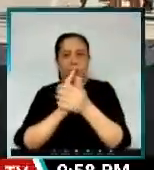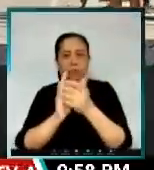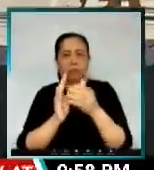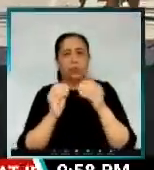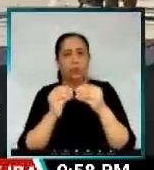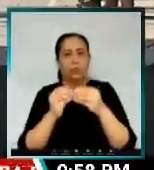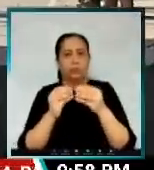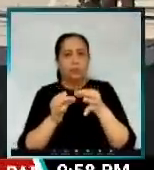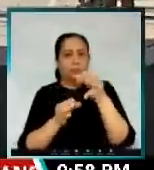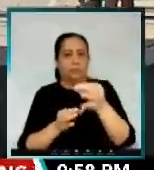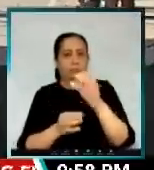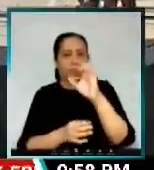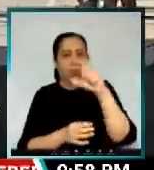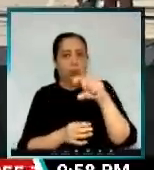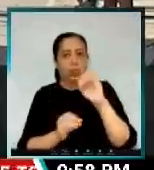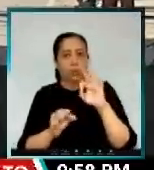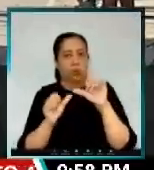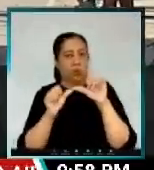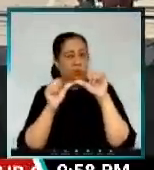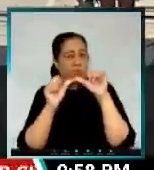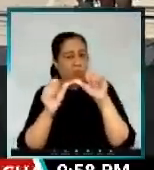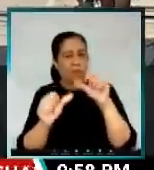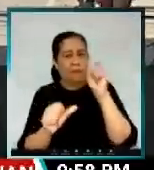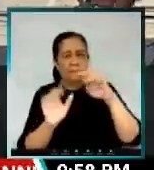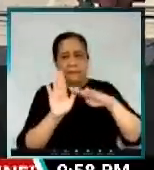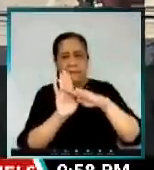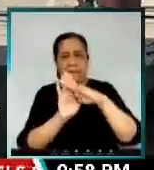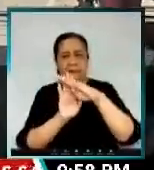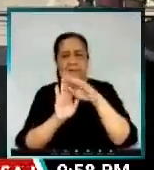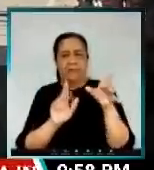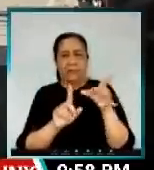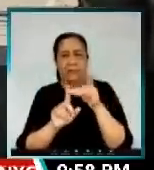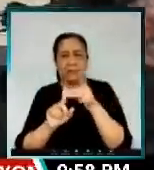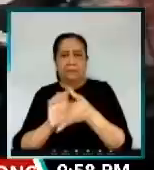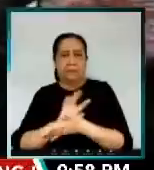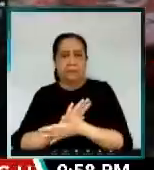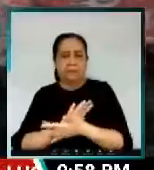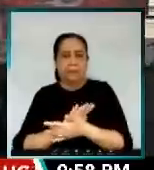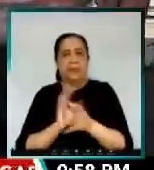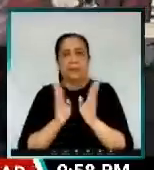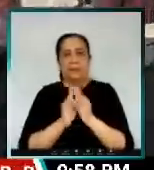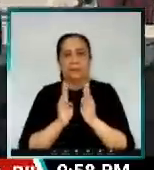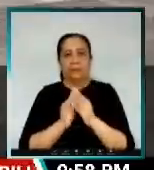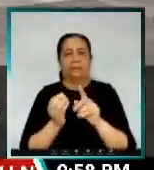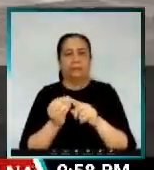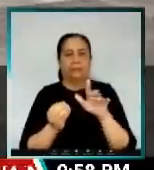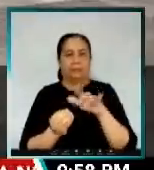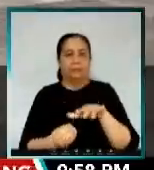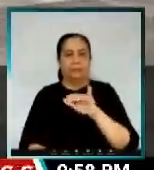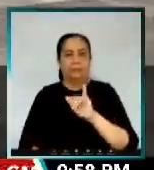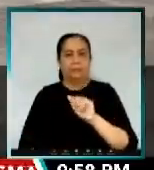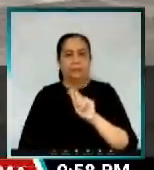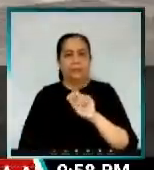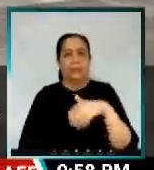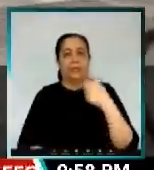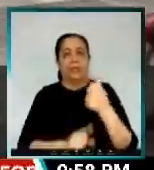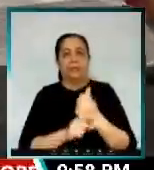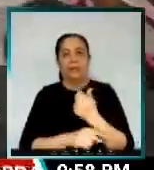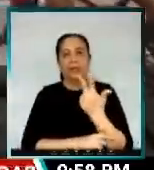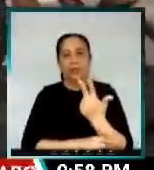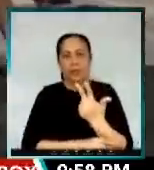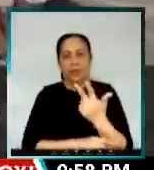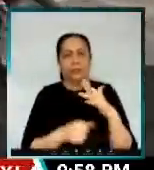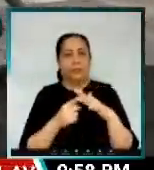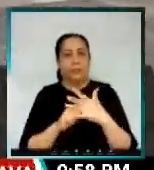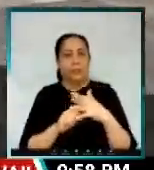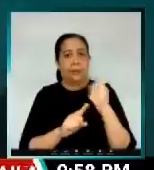kung magpapatuloy ang mabilis sa pagdami ng mga kaso. Magpupulong daw tungkol dyan ng IATF sa April 3. Simula naman sa April